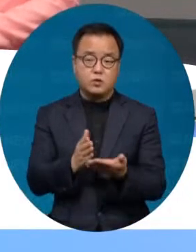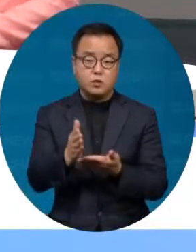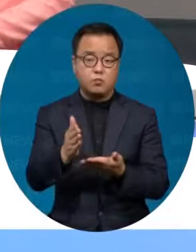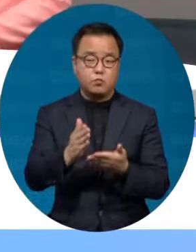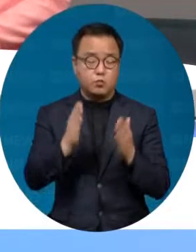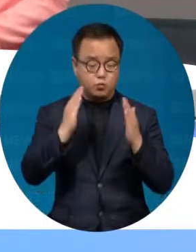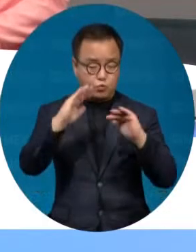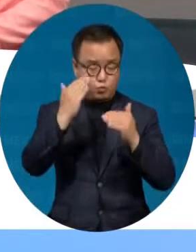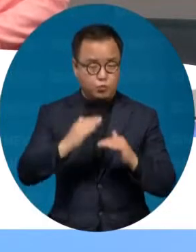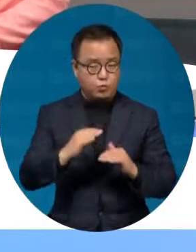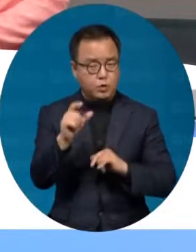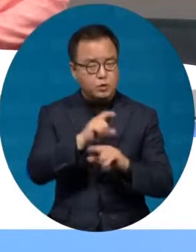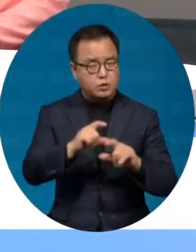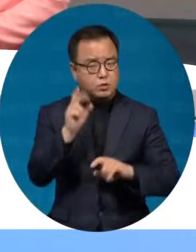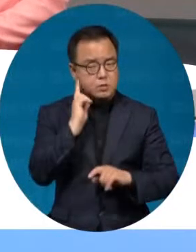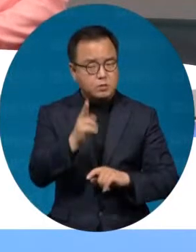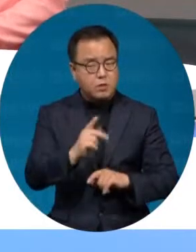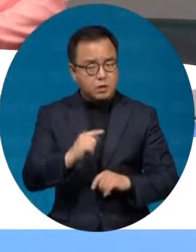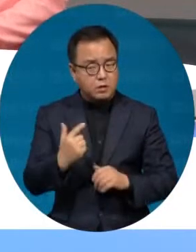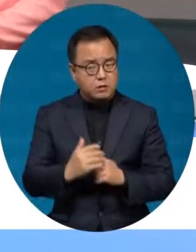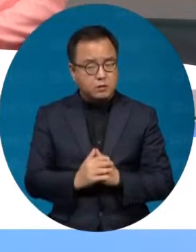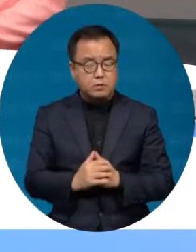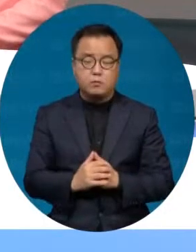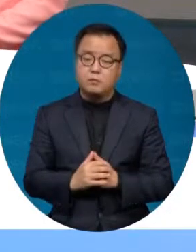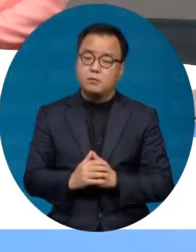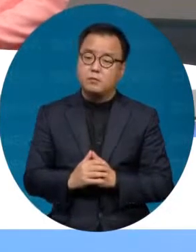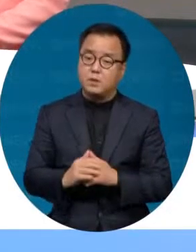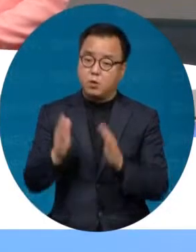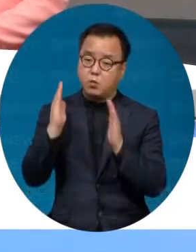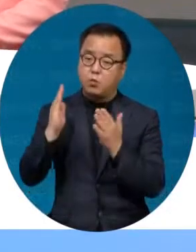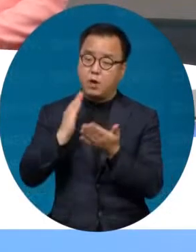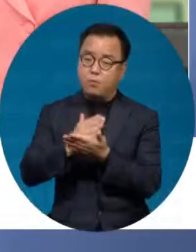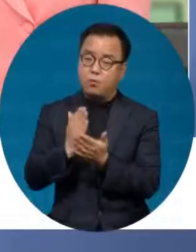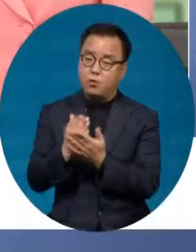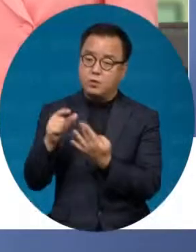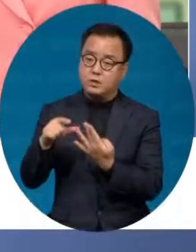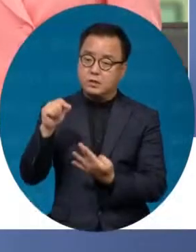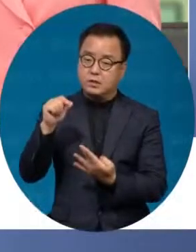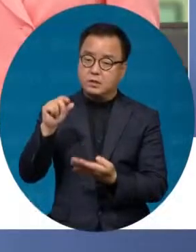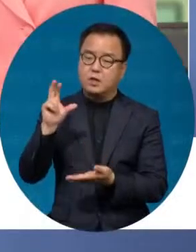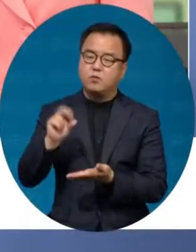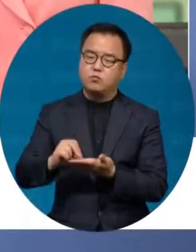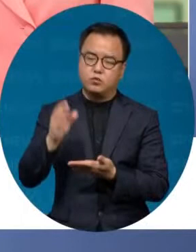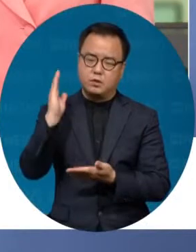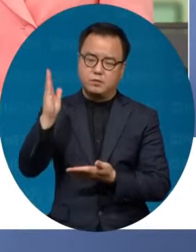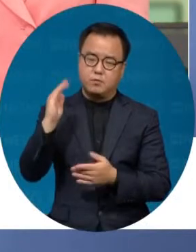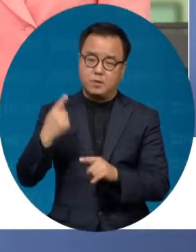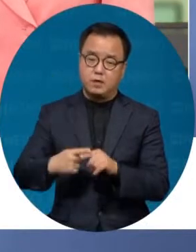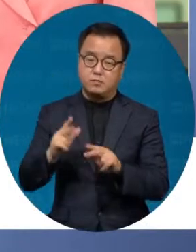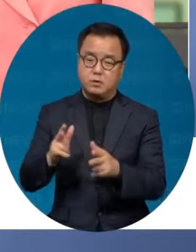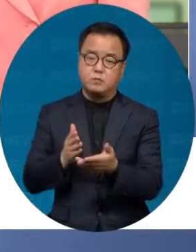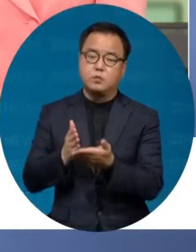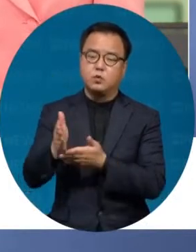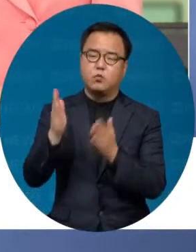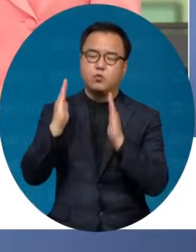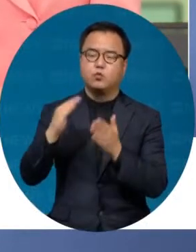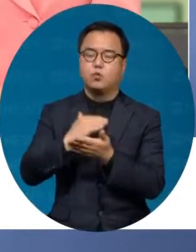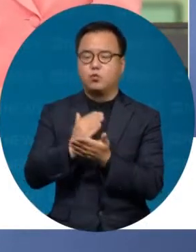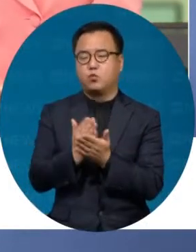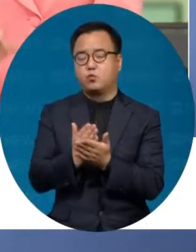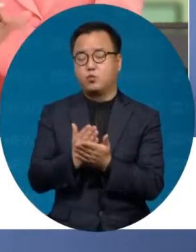않을까요 네 이제 선택과 목 문제만 그동안 제 부각이 됐었는데 전문교과 문제도 빼놓을 수